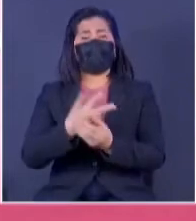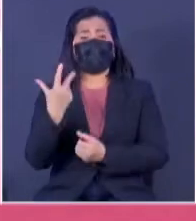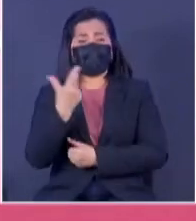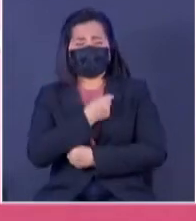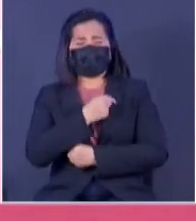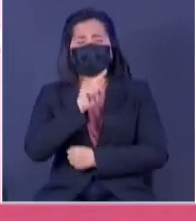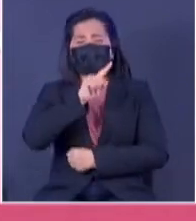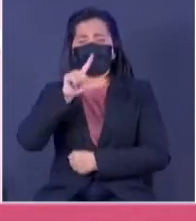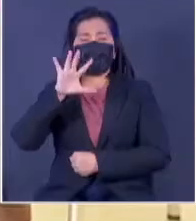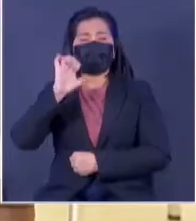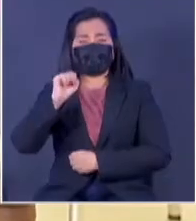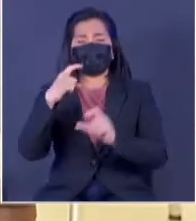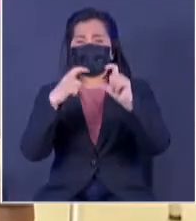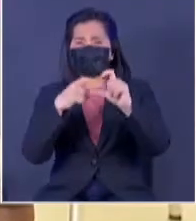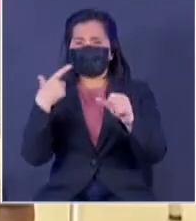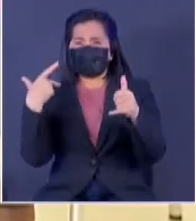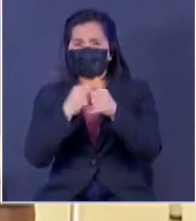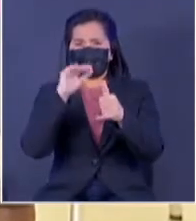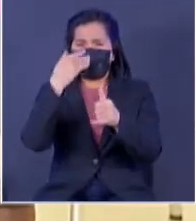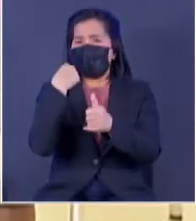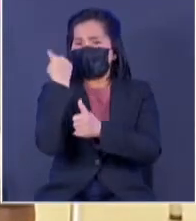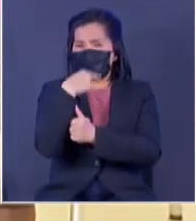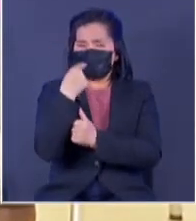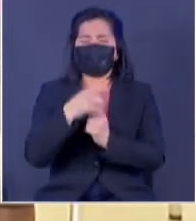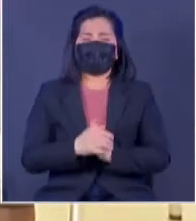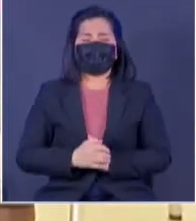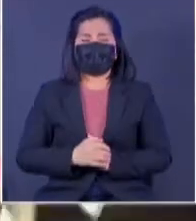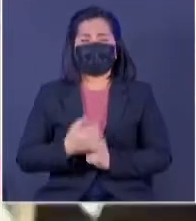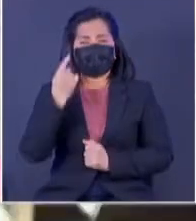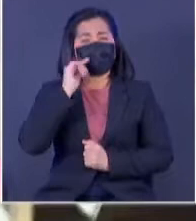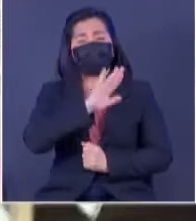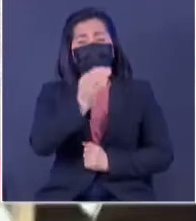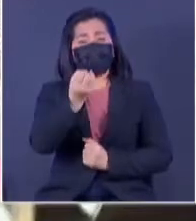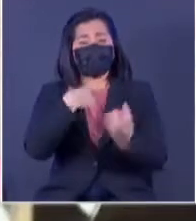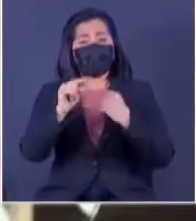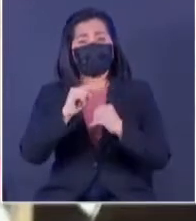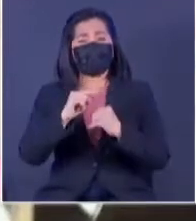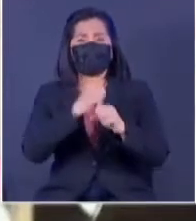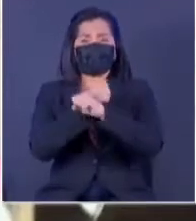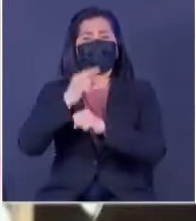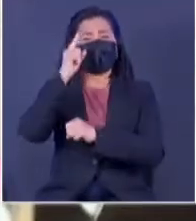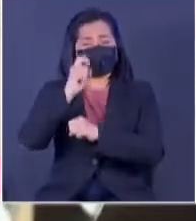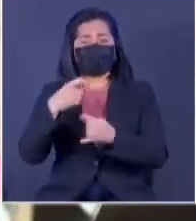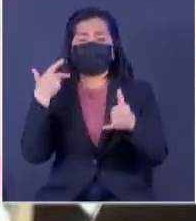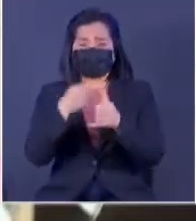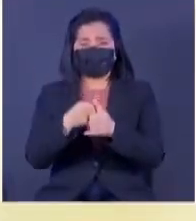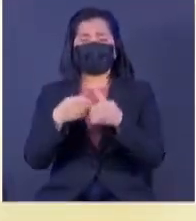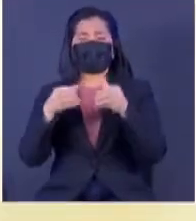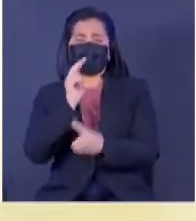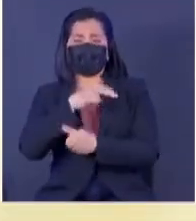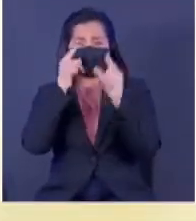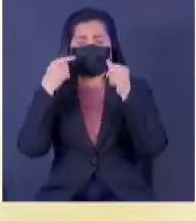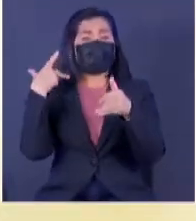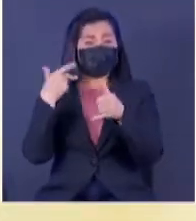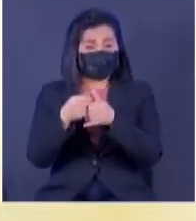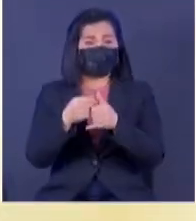แสนโดสเนี่ยควรจะฉีดให้กับใครก่อนบางคนก็มีความคิดความเห็นบอกว่าควรลดการเสียชีวิตก่อนควรให้บุคลากรทางการแ